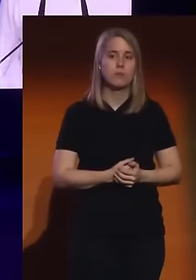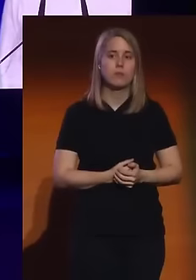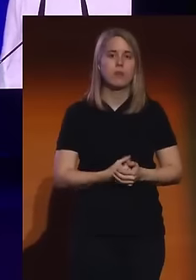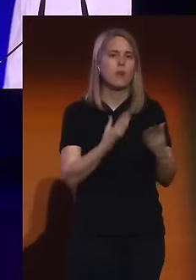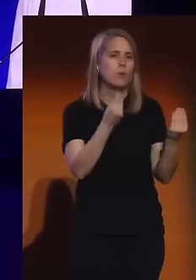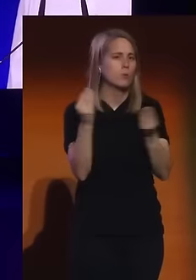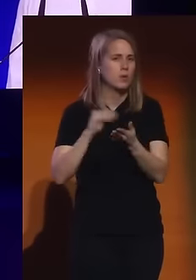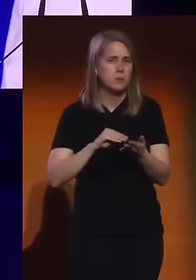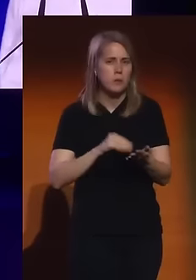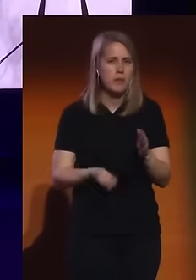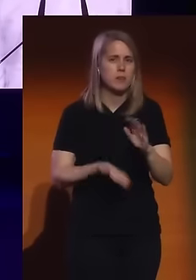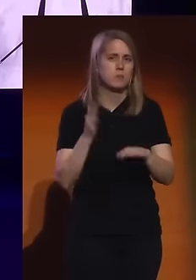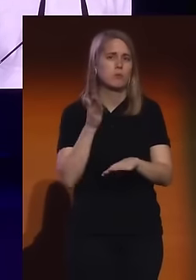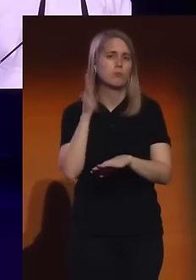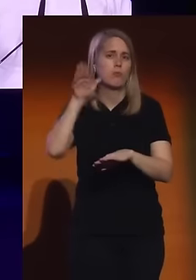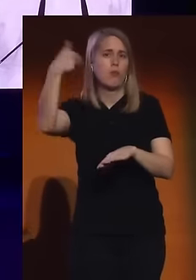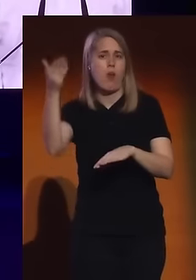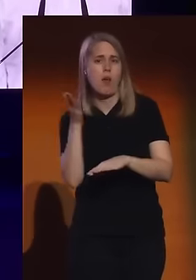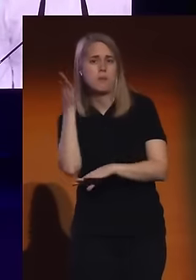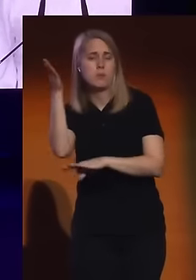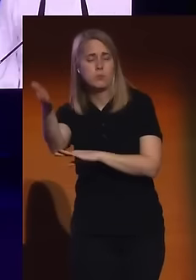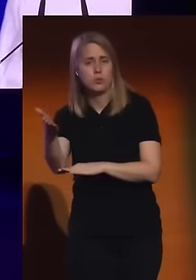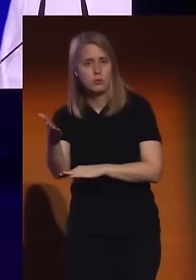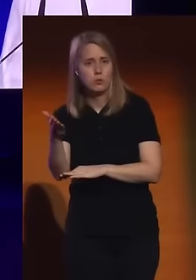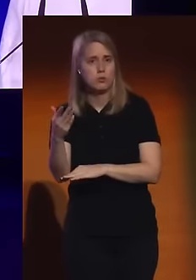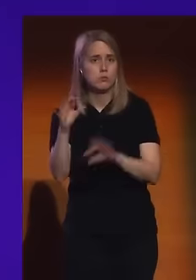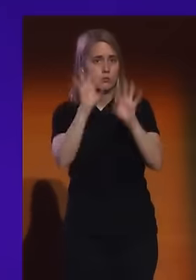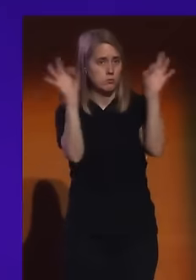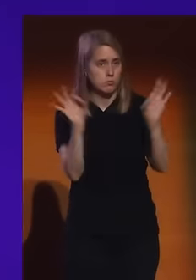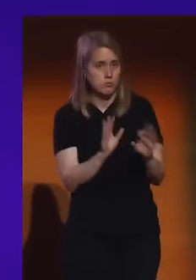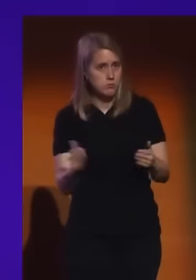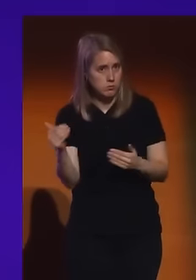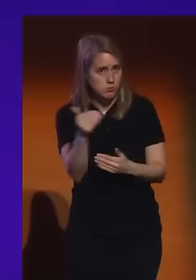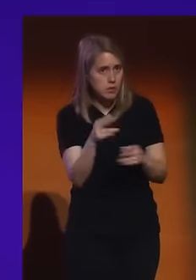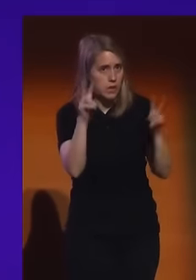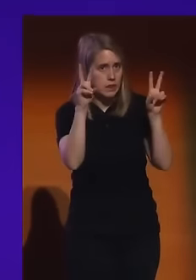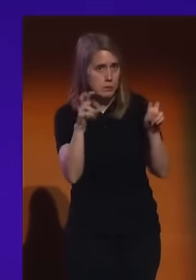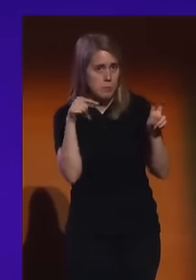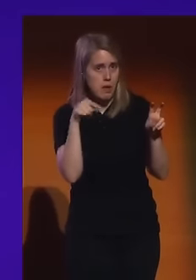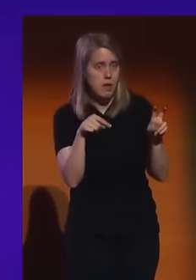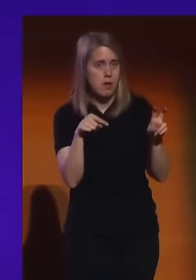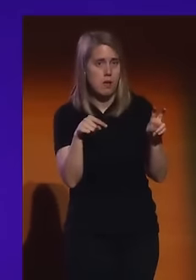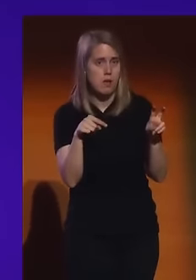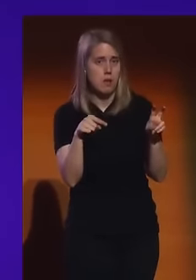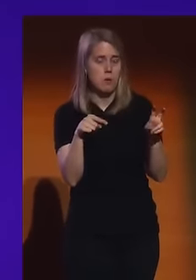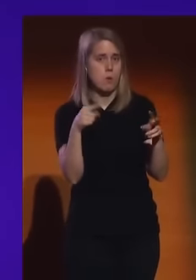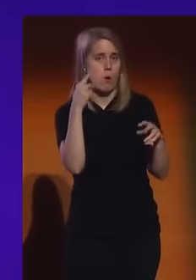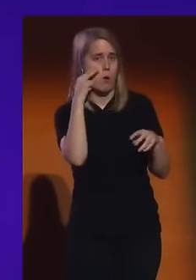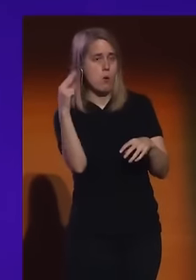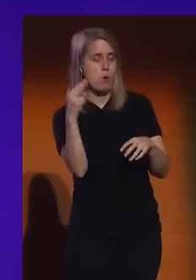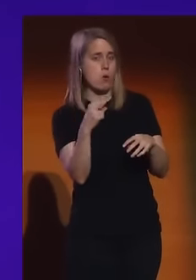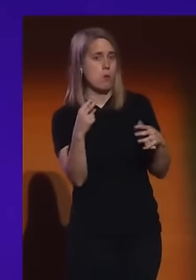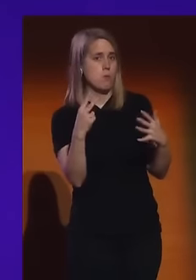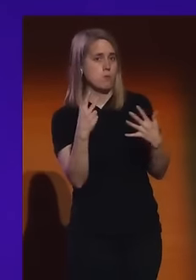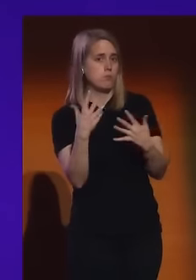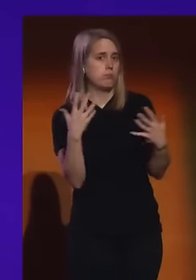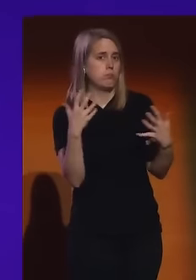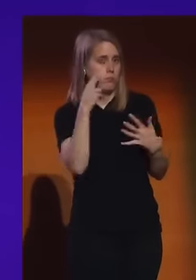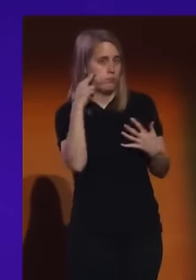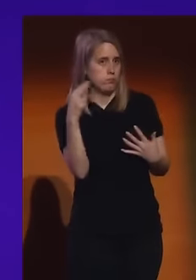aan kanpora goan ehbildu buruzko inpres jotzen